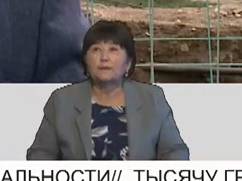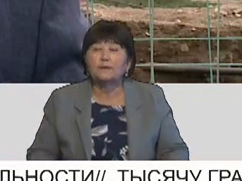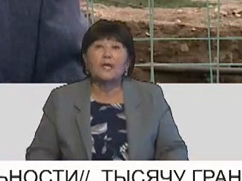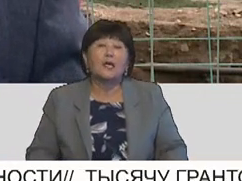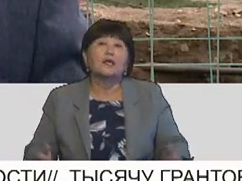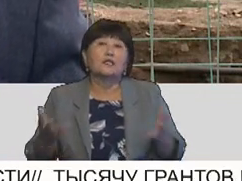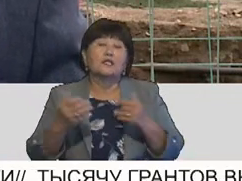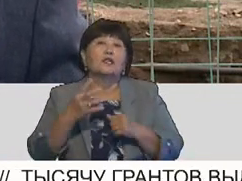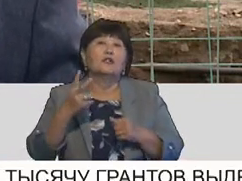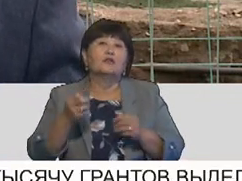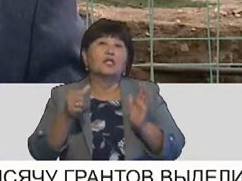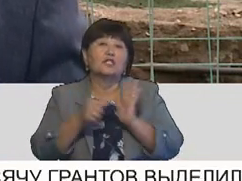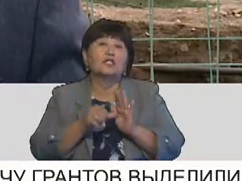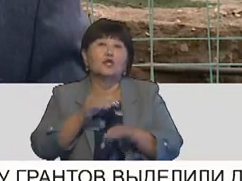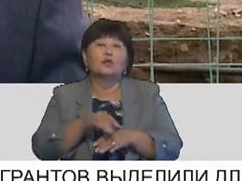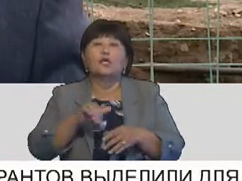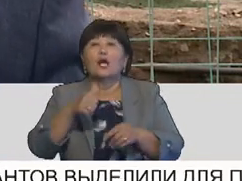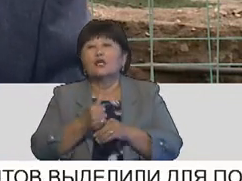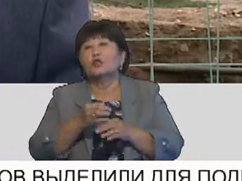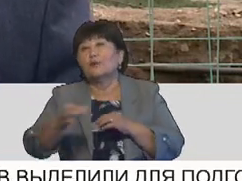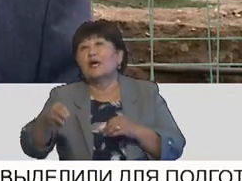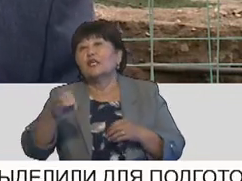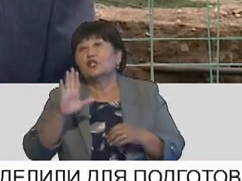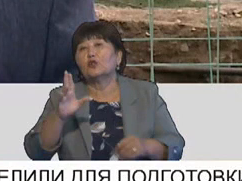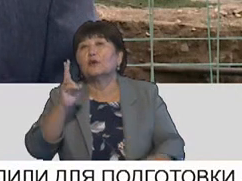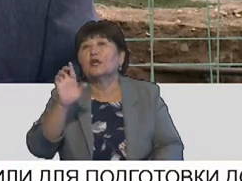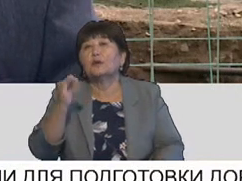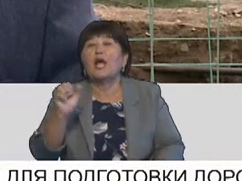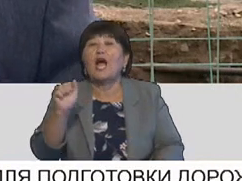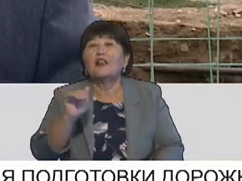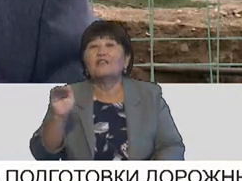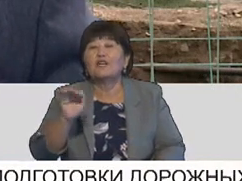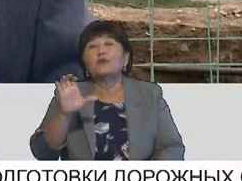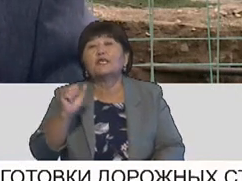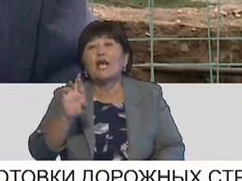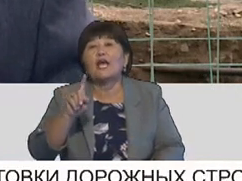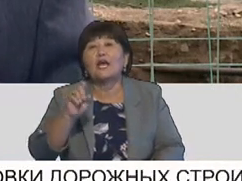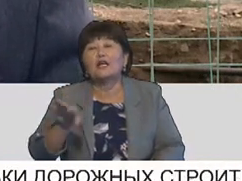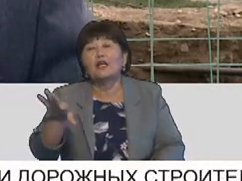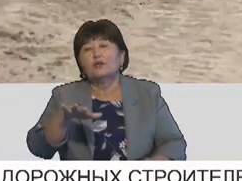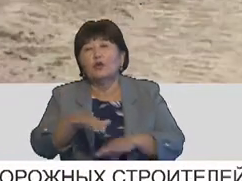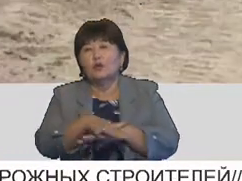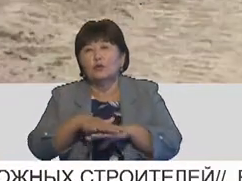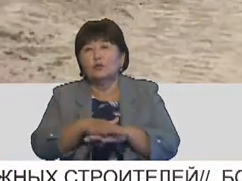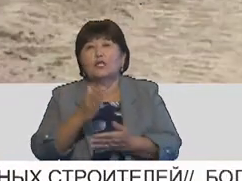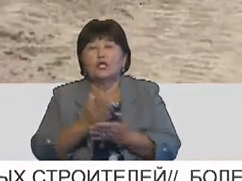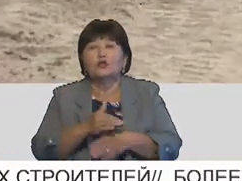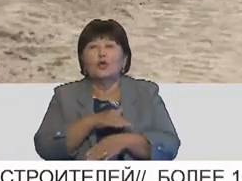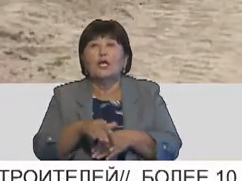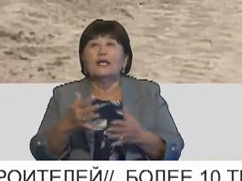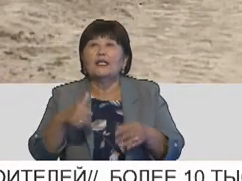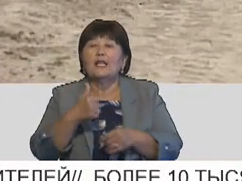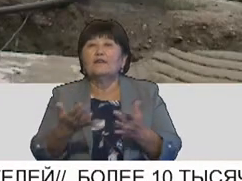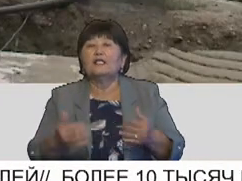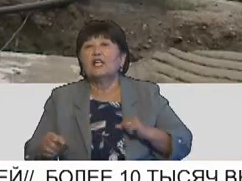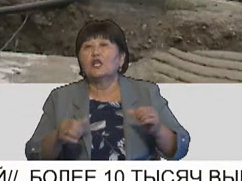в числе 206 улиц в основном окраины Титов кби альфара Саяхат все густо заселённые улицы главное требование к